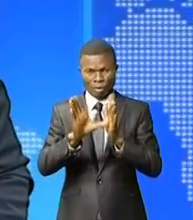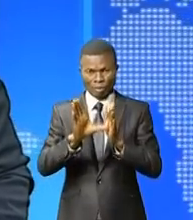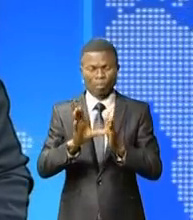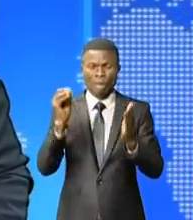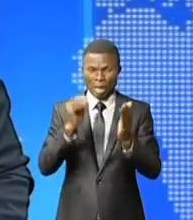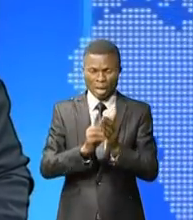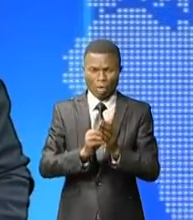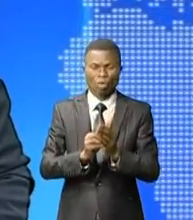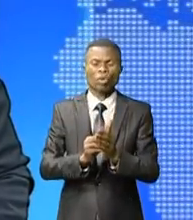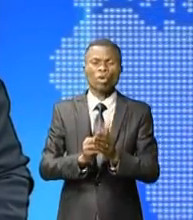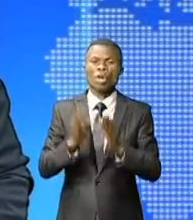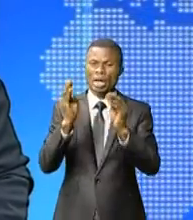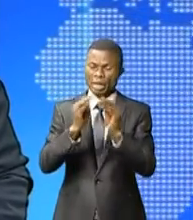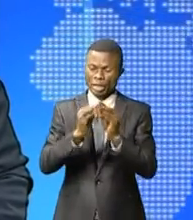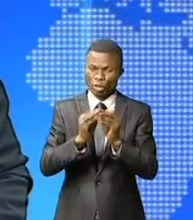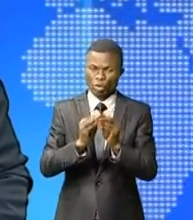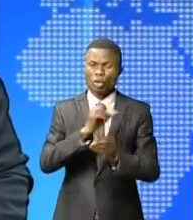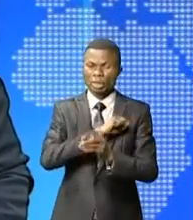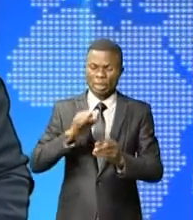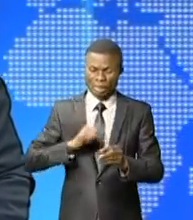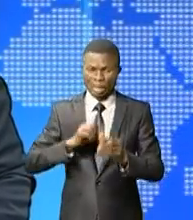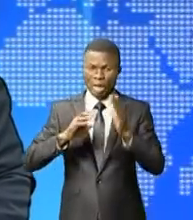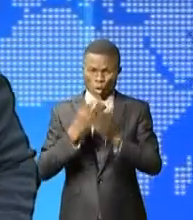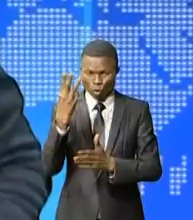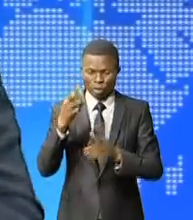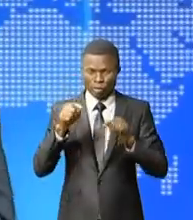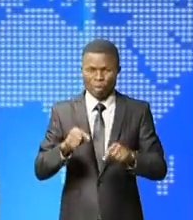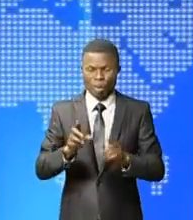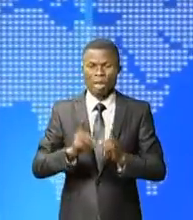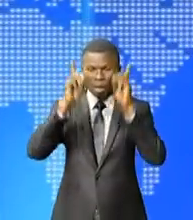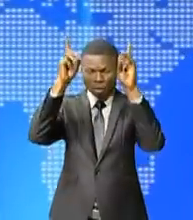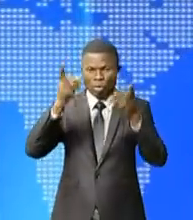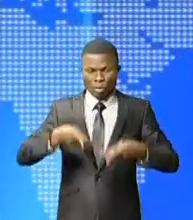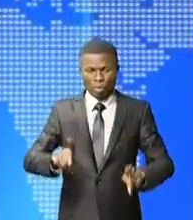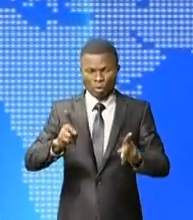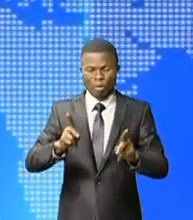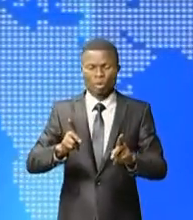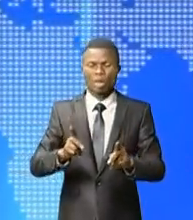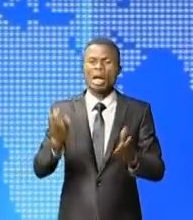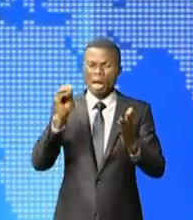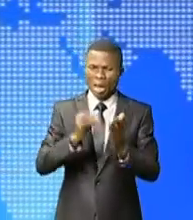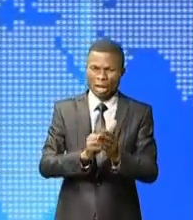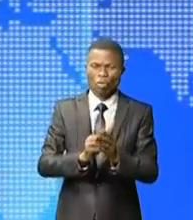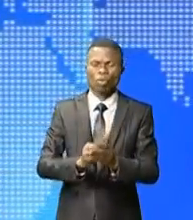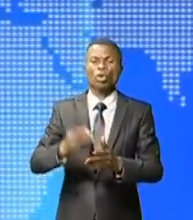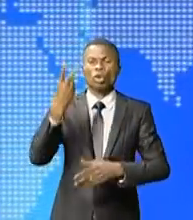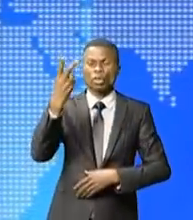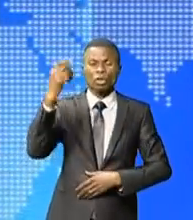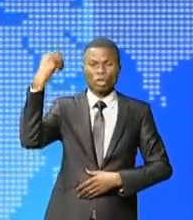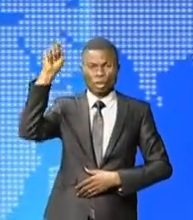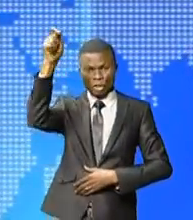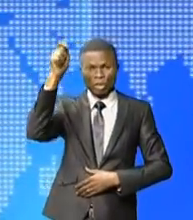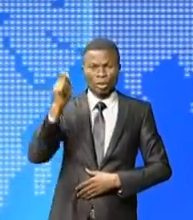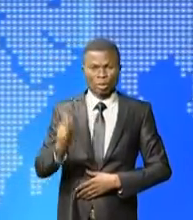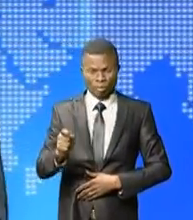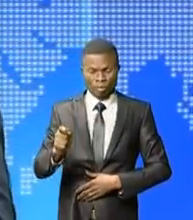fois consécutive, l'Assemblée nationale vient d'adopter le projet de loi portant autorisation de la prorogation de l'état de siège dans les